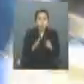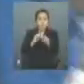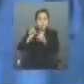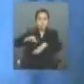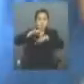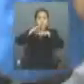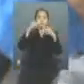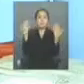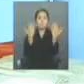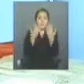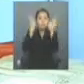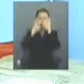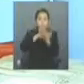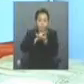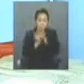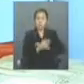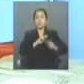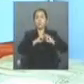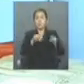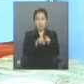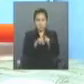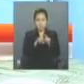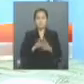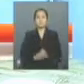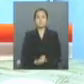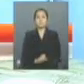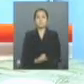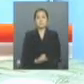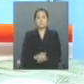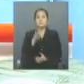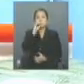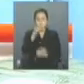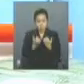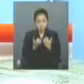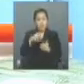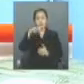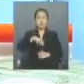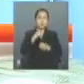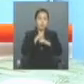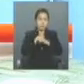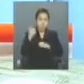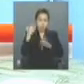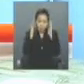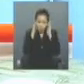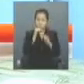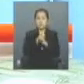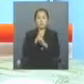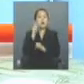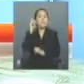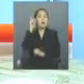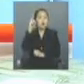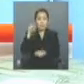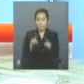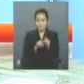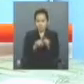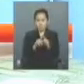ตัว แต่ว่าเชื่อว่าที่นี่เนี่ยยังคงมีจิตวิญญาณแล้วก็ความตั้งใจของคนข่าวแต่ละยุคที่ผ่านเข้ามาแล้วก็สำห